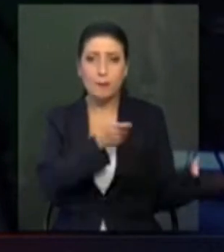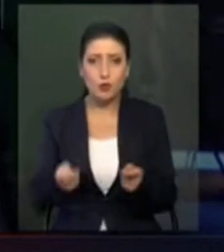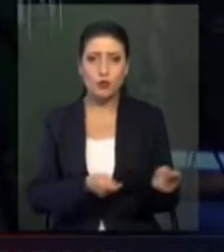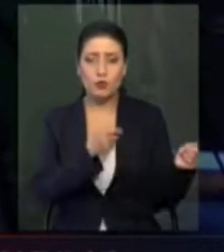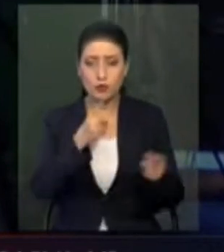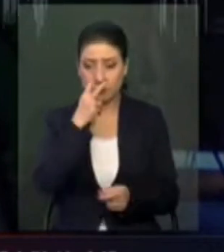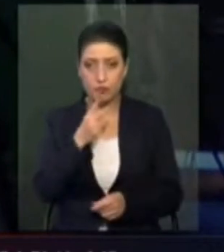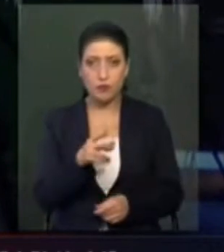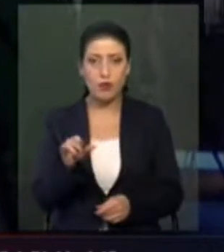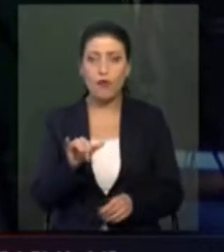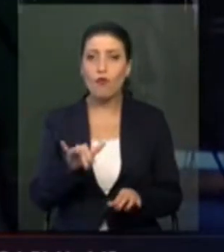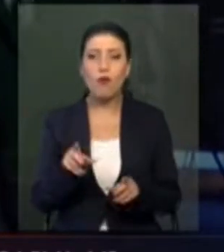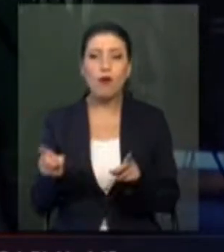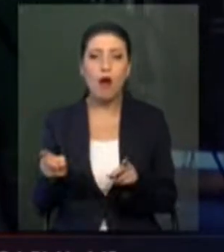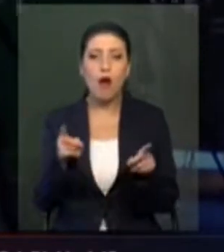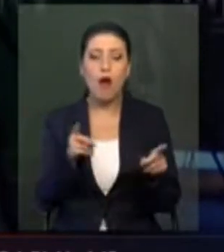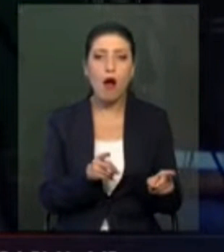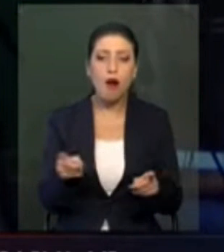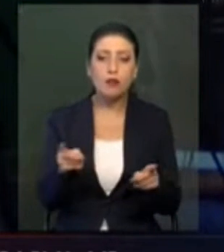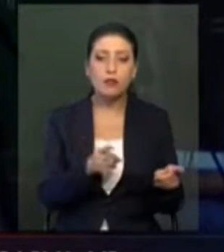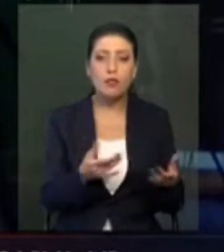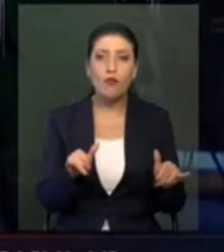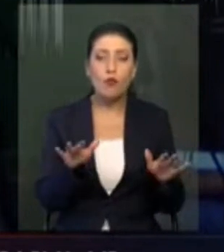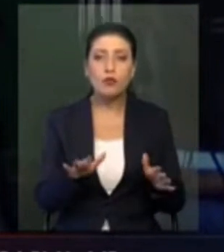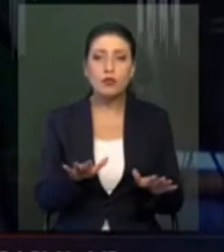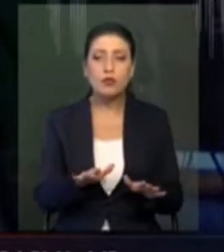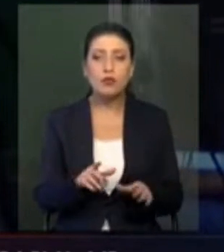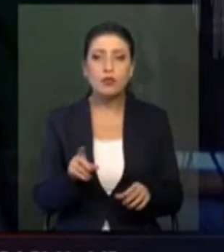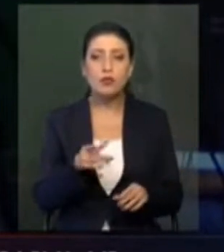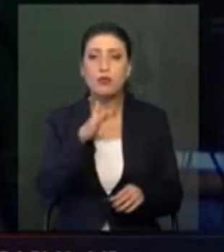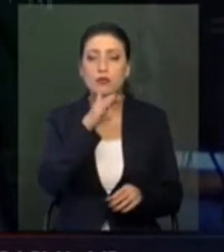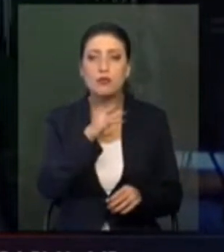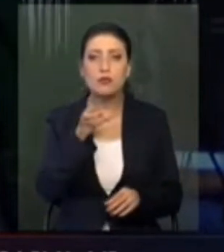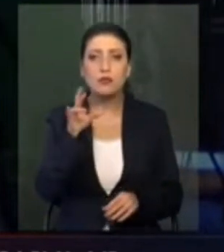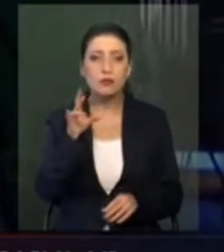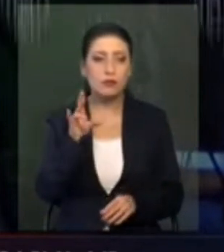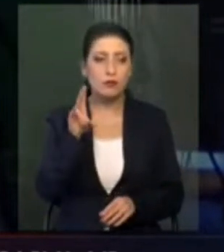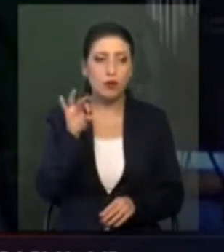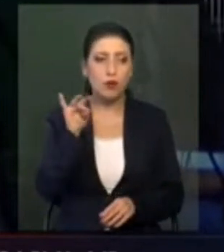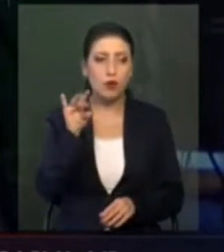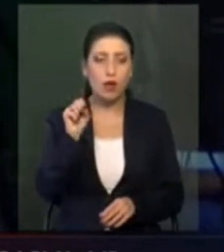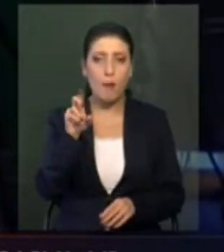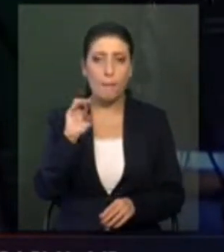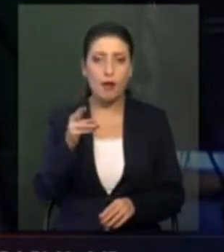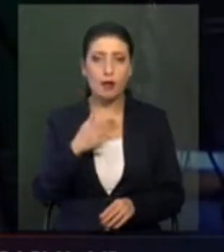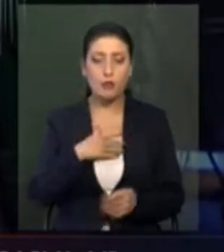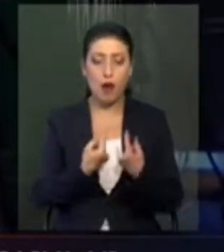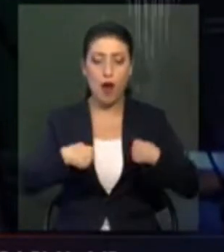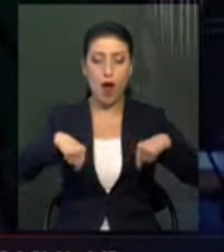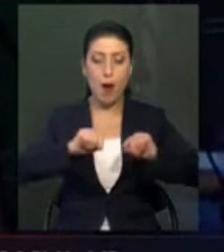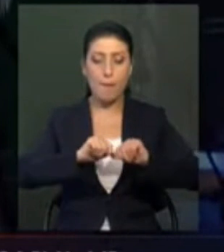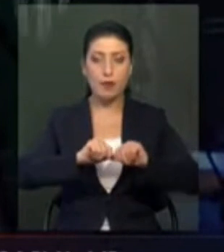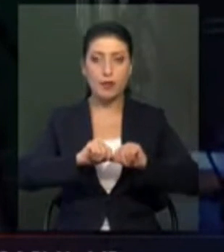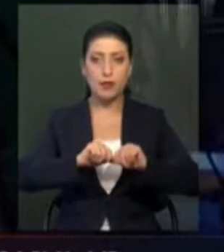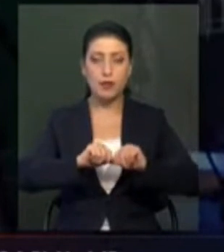կողմից։ Որ հատվածում, այս արդեն ինչքան ժամանական նկատում է։ Այդ բոլոր երկայնքով, իմ համայնքի այդ